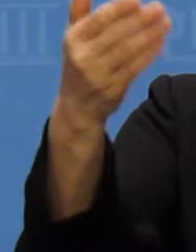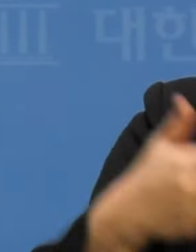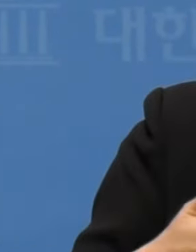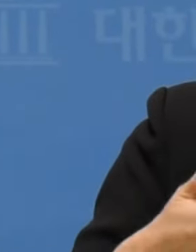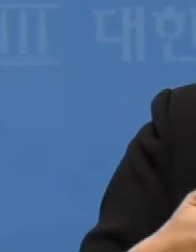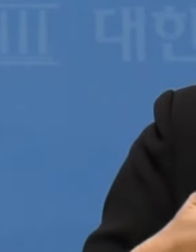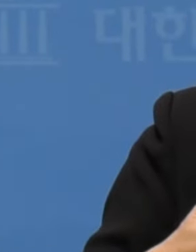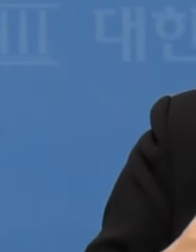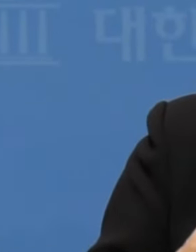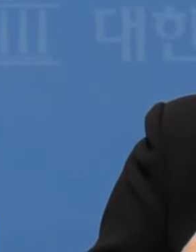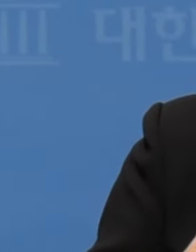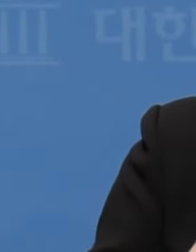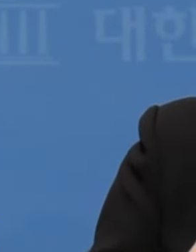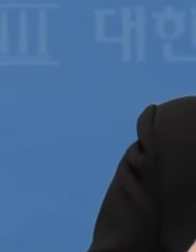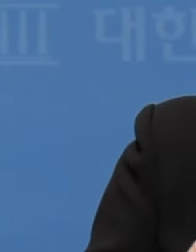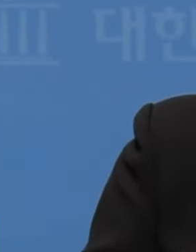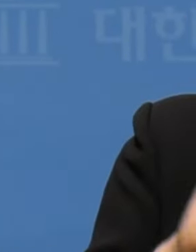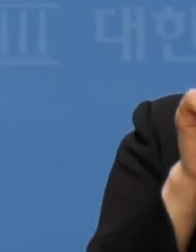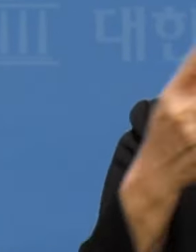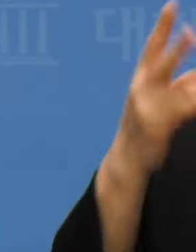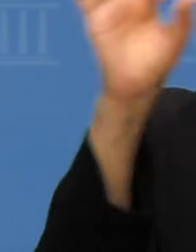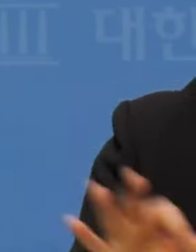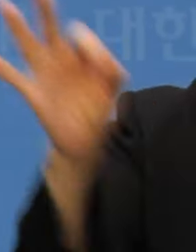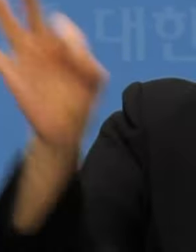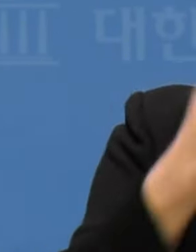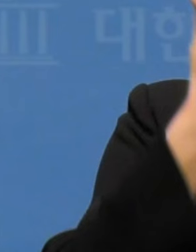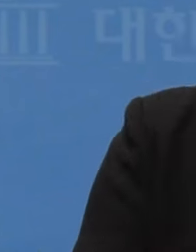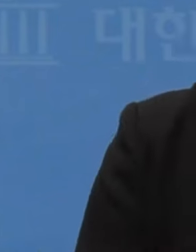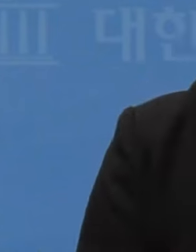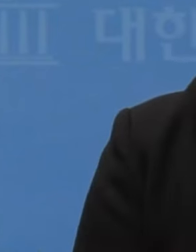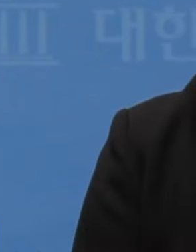경우는 겨우 23건, 1.2%에 불과합니다.